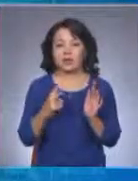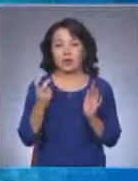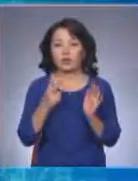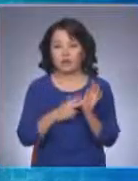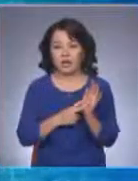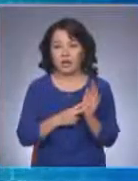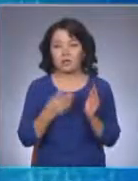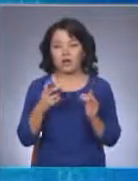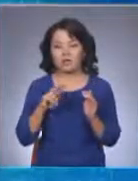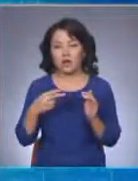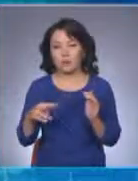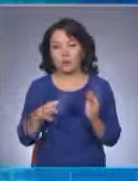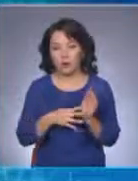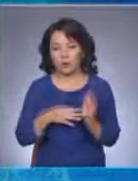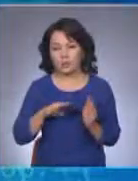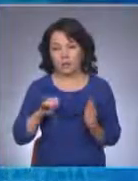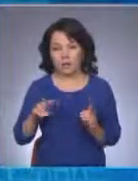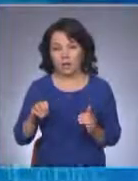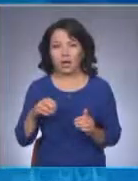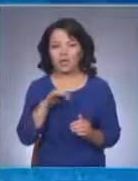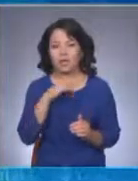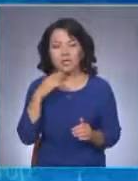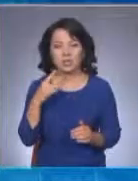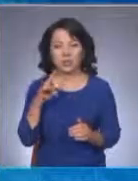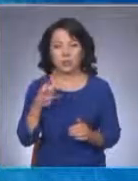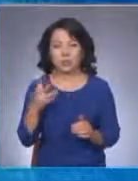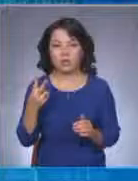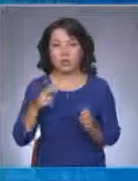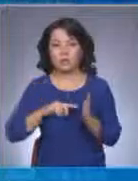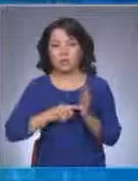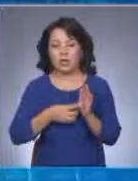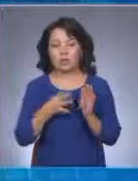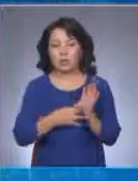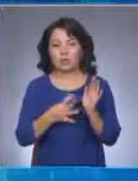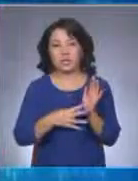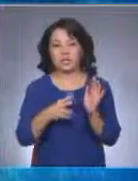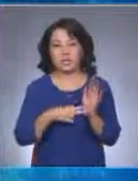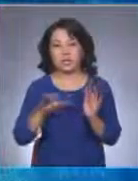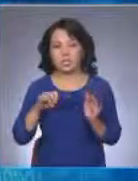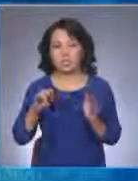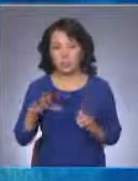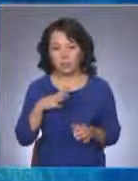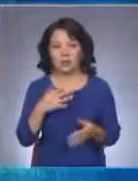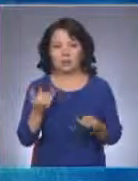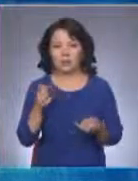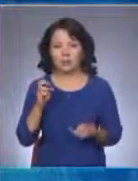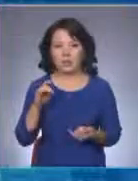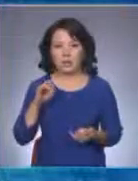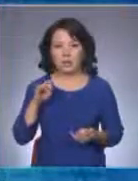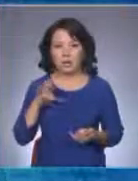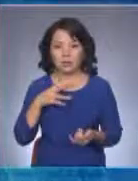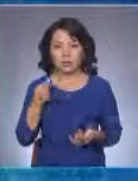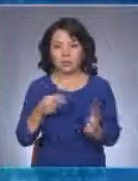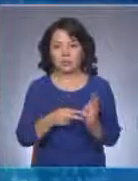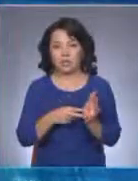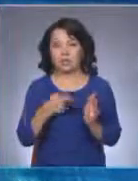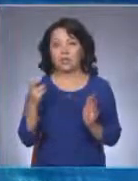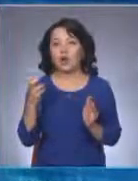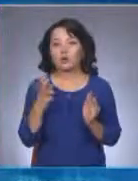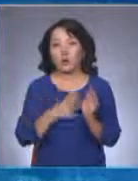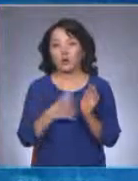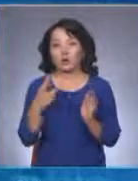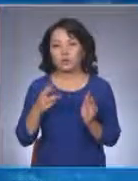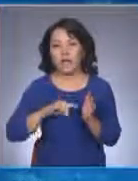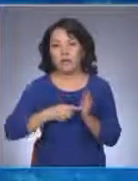теңге 29 тиын болды. Ресей рублінің құны бүгін 2 теңге 97 тиынға тұрақтаса, британ стерлингінің фунты